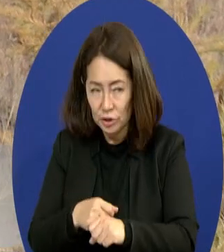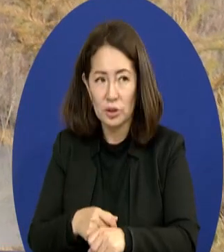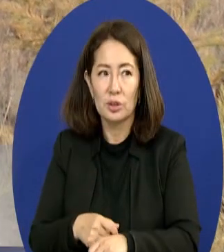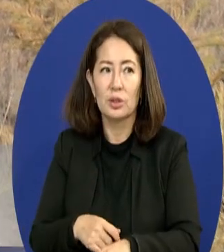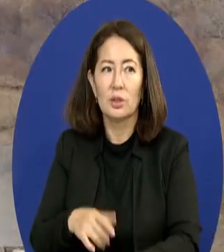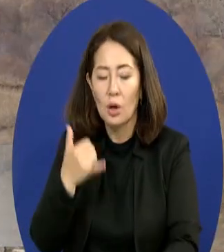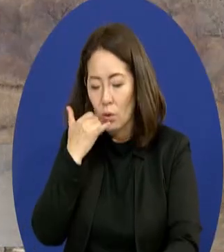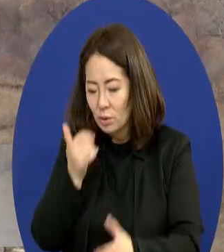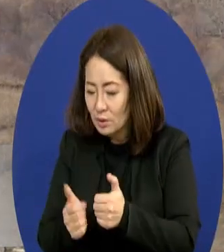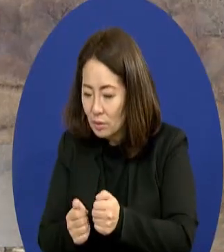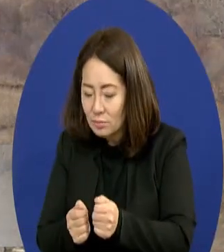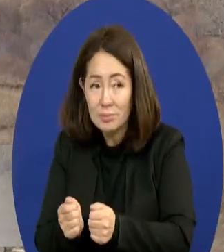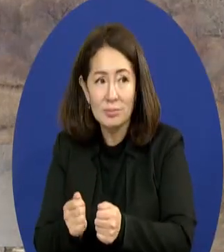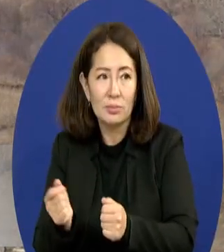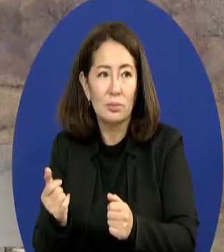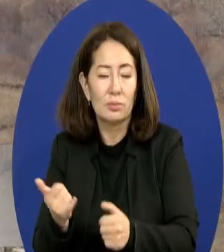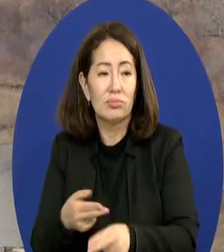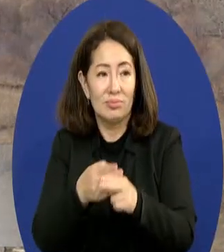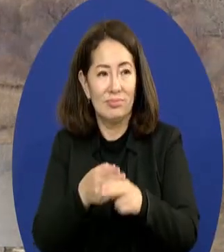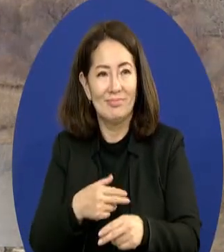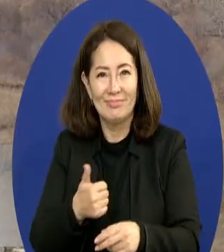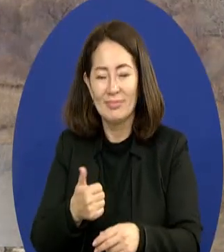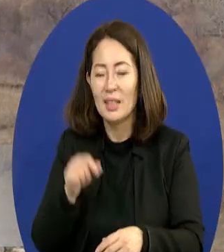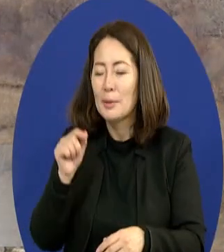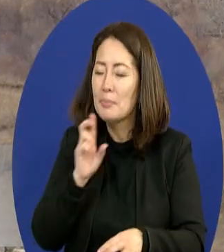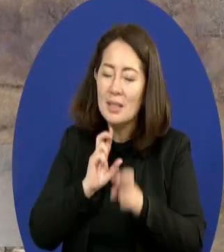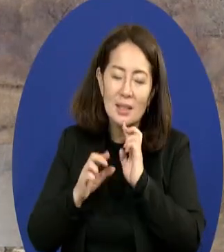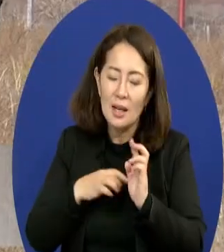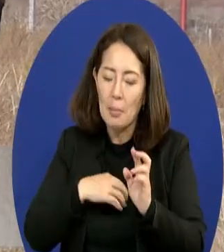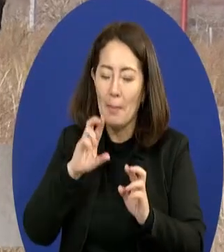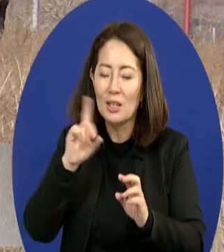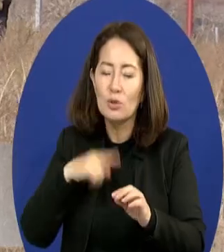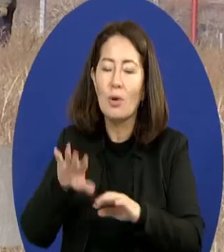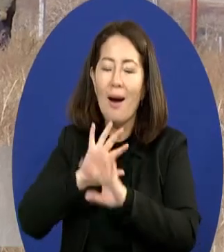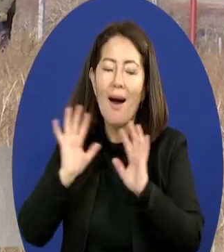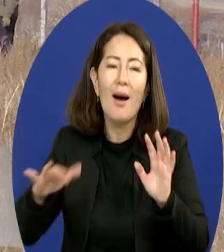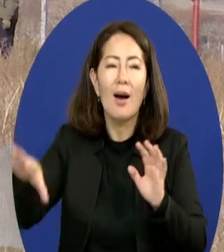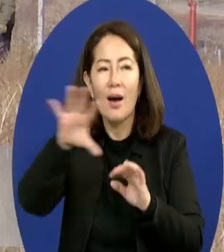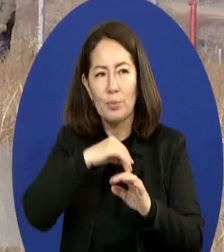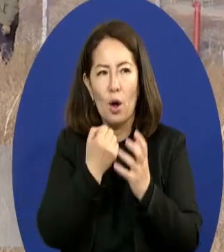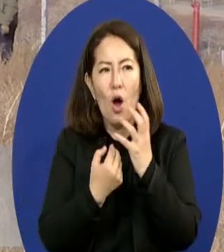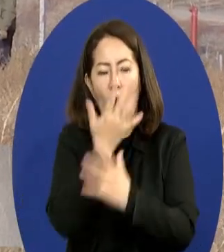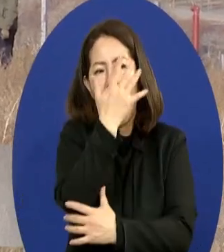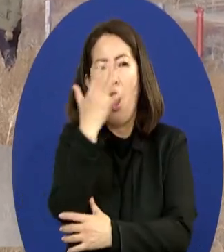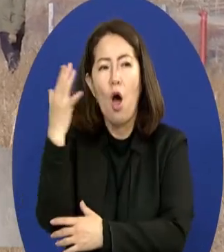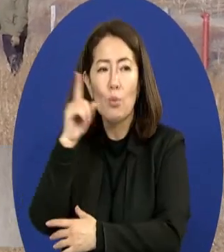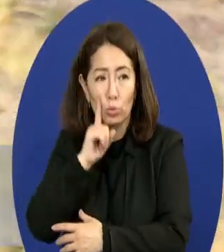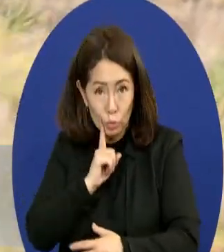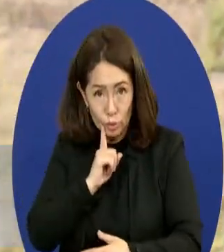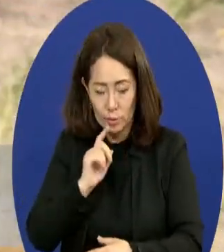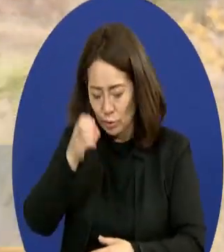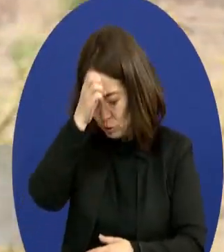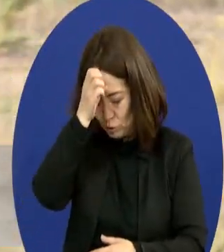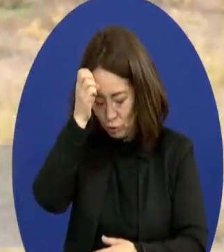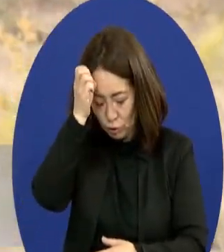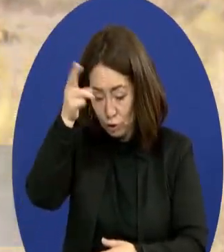утаснаас одирддаг болсон. Тэрээр ямар ч бэрхшээл тохиолдсон Баянзүрх хайрхныг ойжулна гэлээ. Мөн ерөнхийлөгчийн санаачилсан тэр бүм